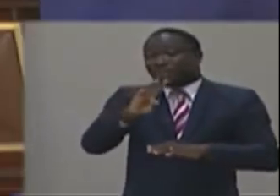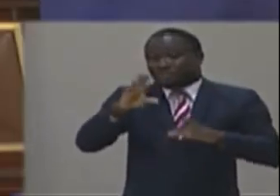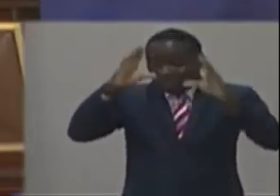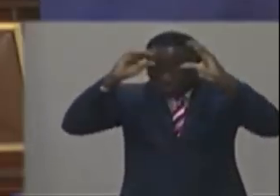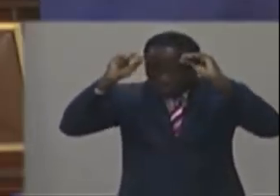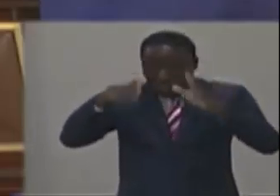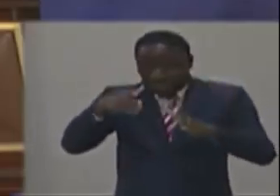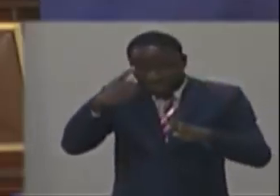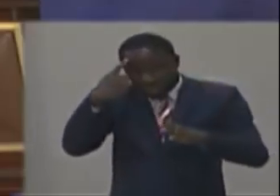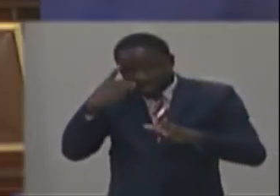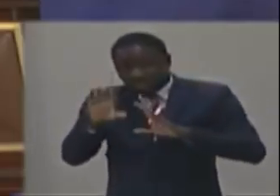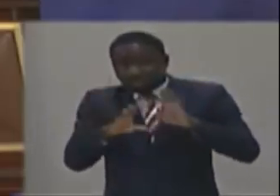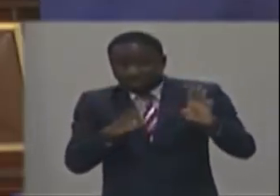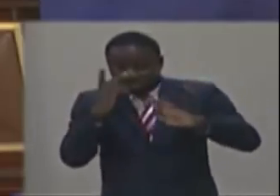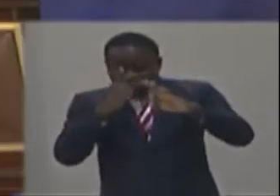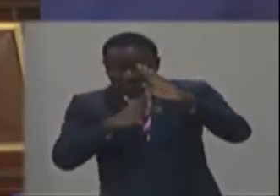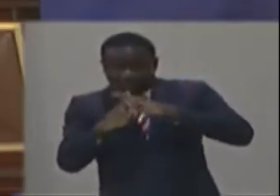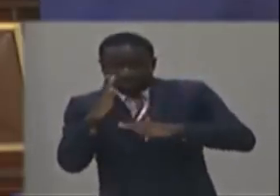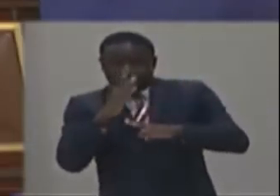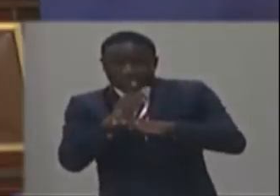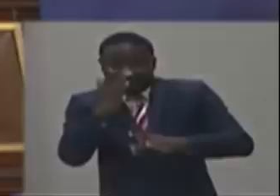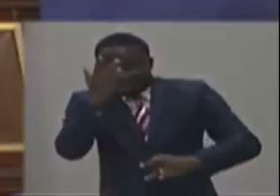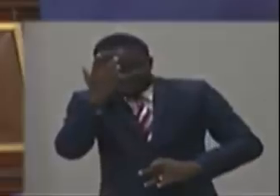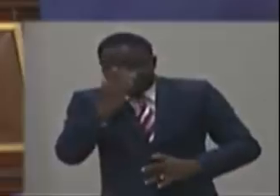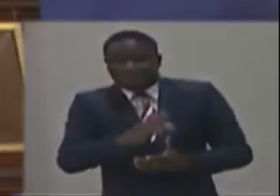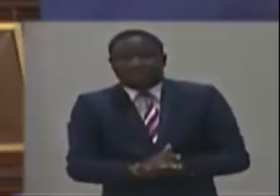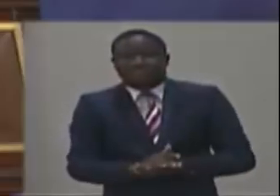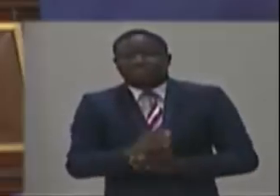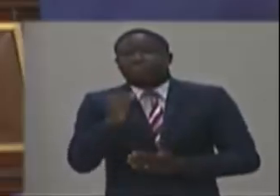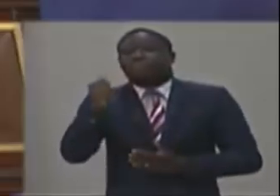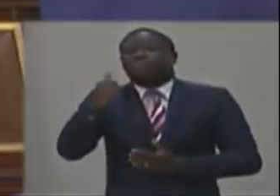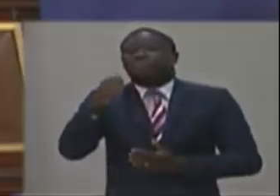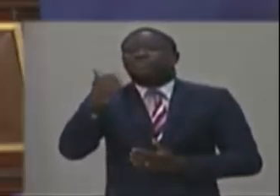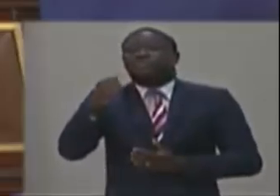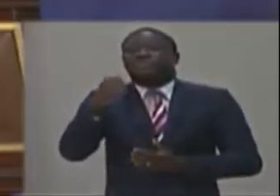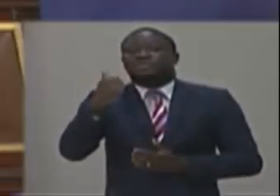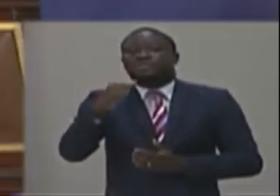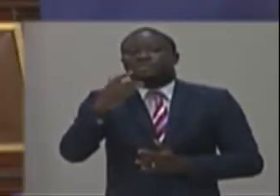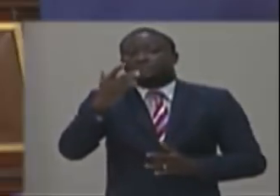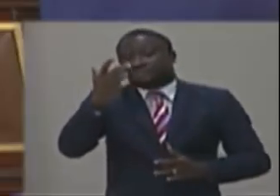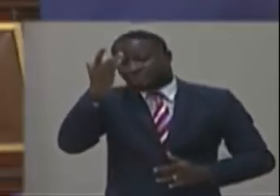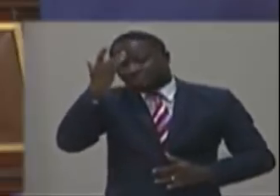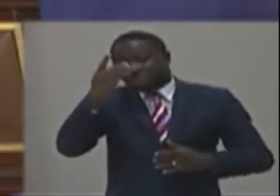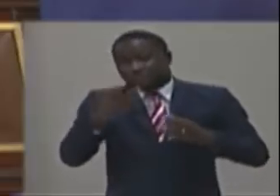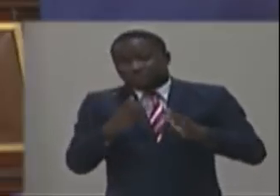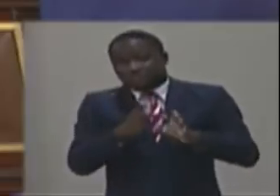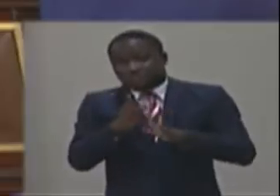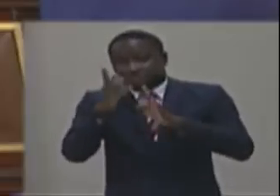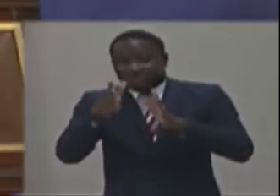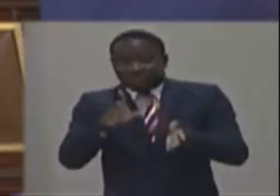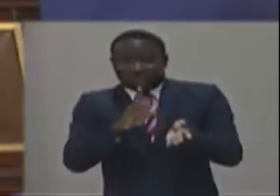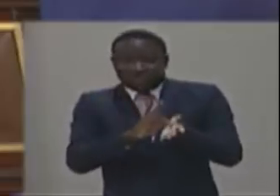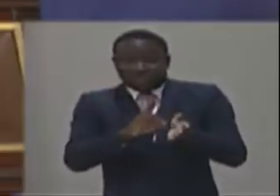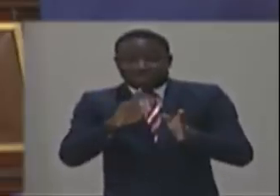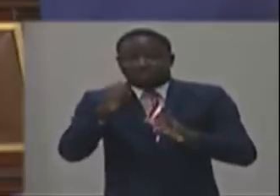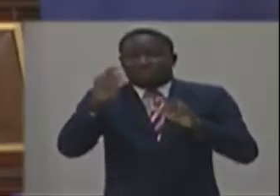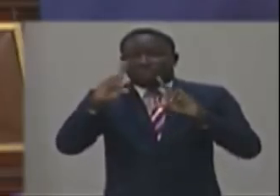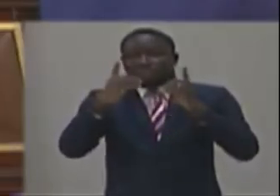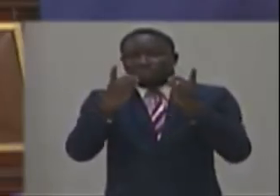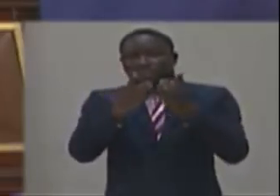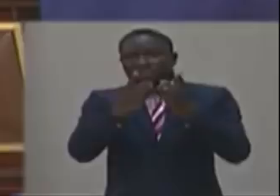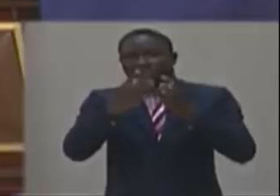sensibiliser et faire prévention contre COVID-19 là, 10 épidémiologistes pour 10 départements pays